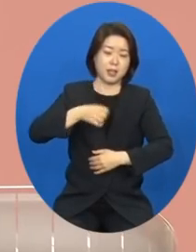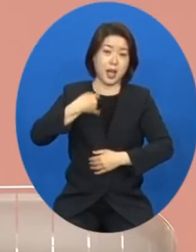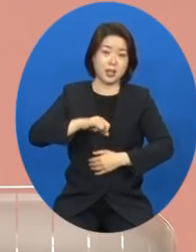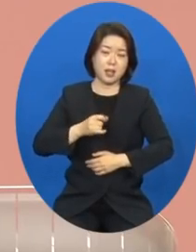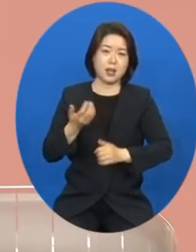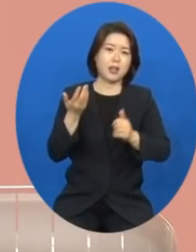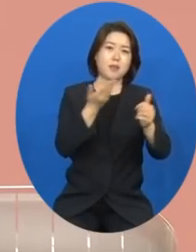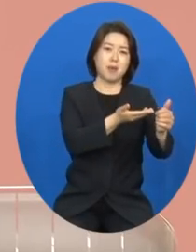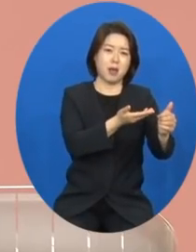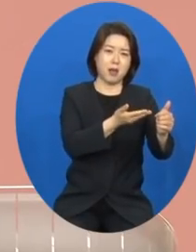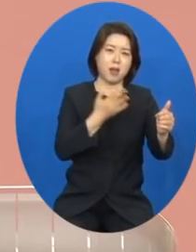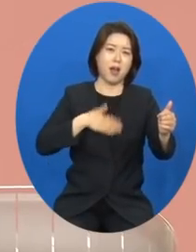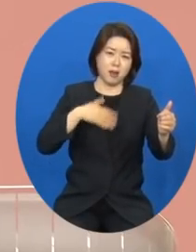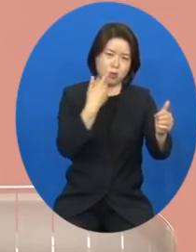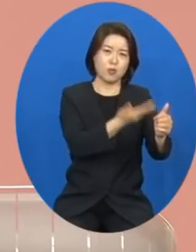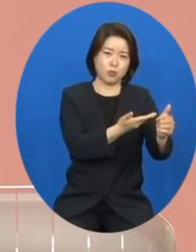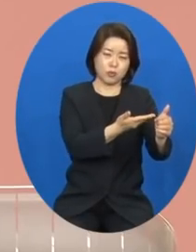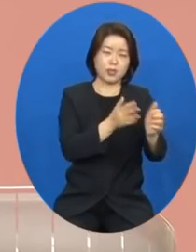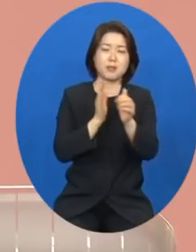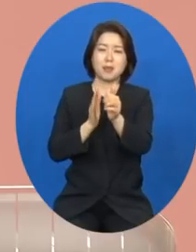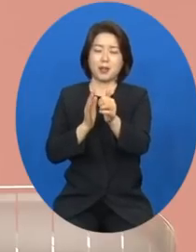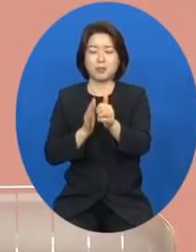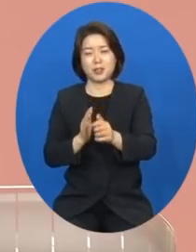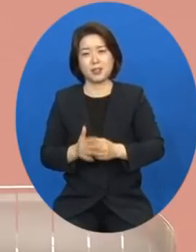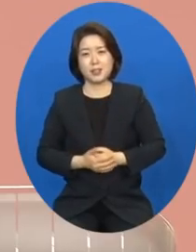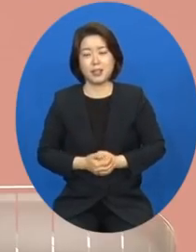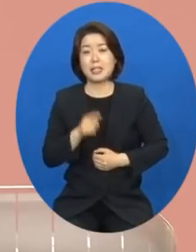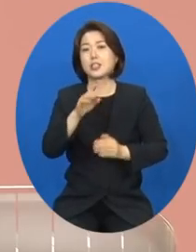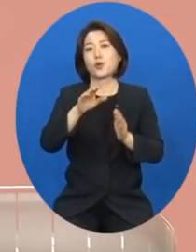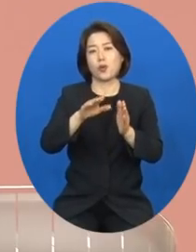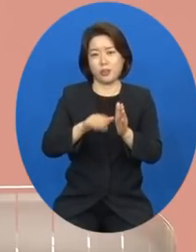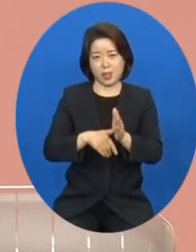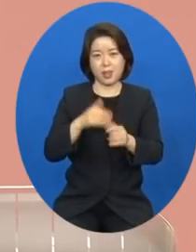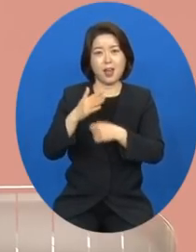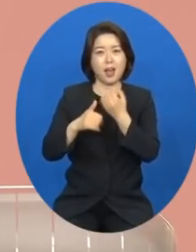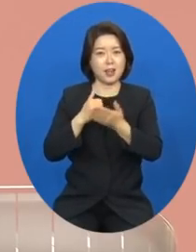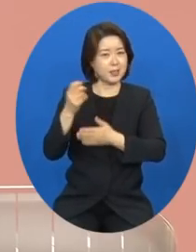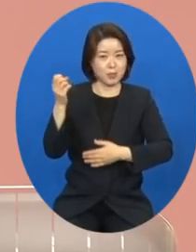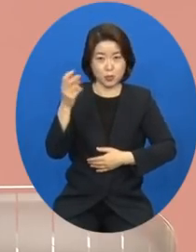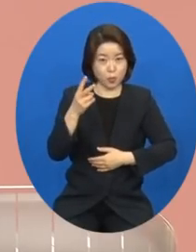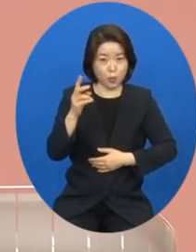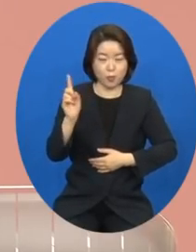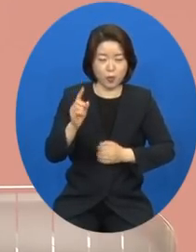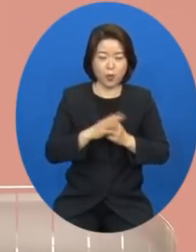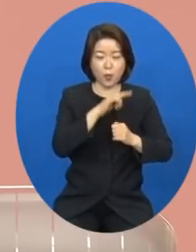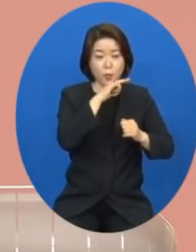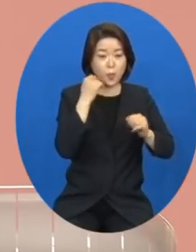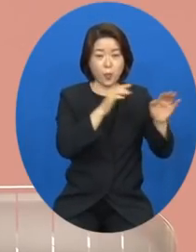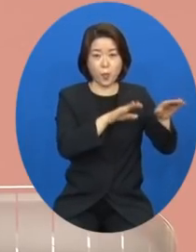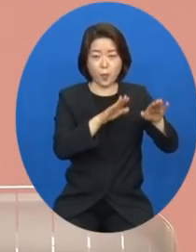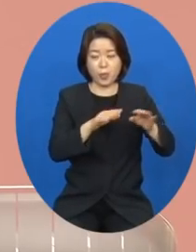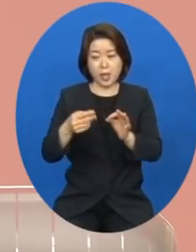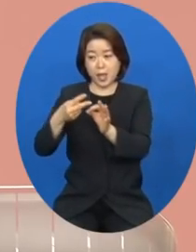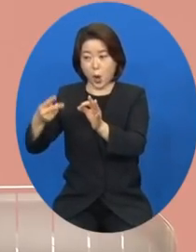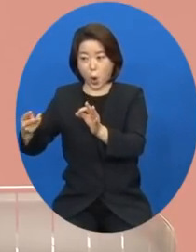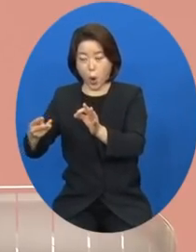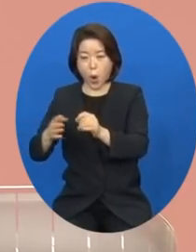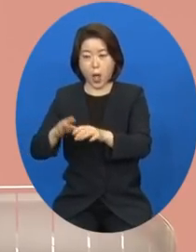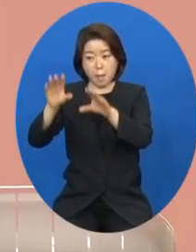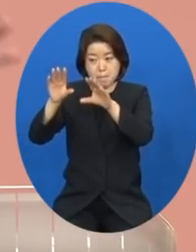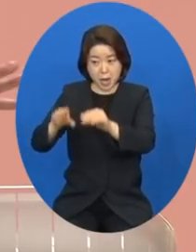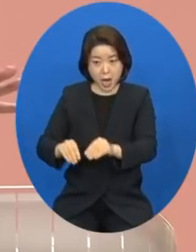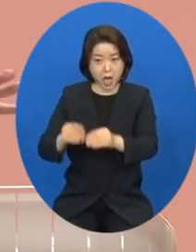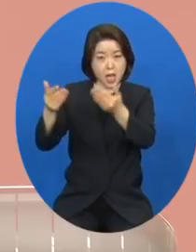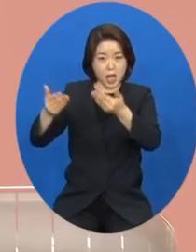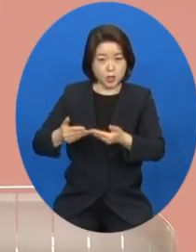자녀들에게 들려 주시기를 바랍니다 그럴 때에 하나님께서 또한 홍 예의와 요단강을 가려서 더 하나님께서